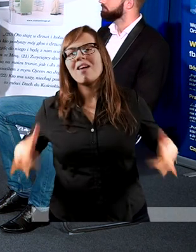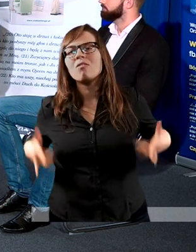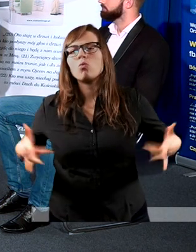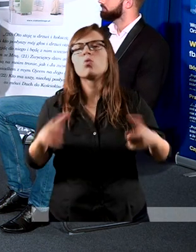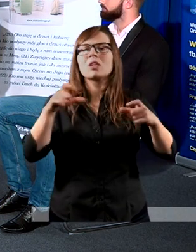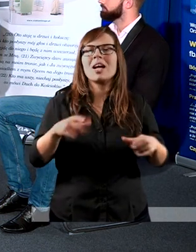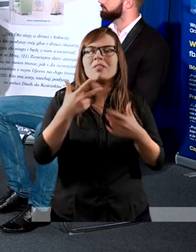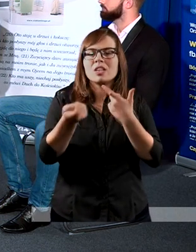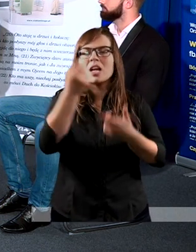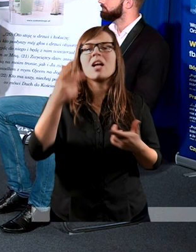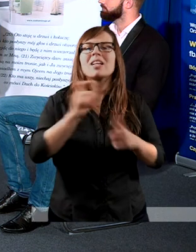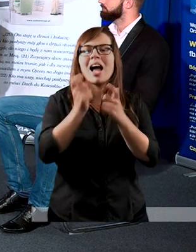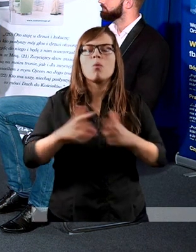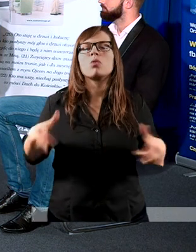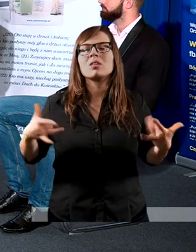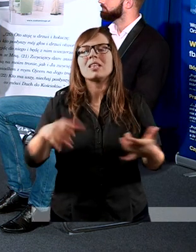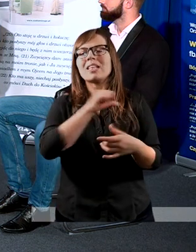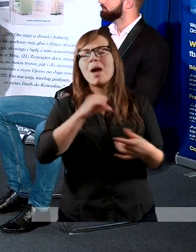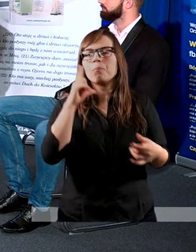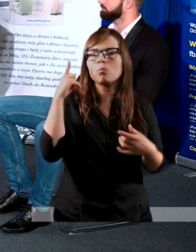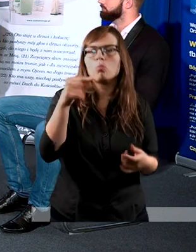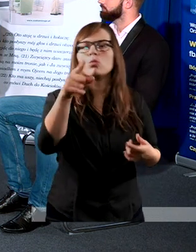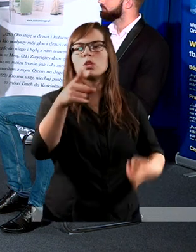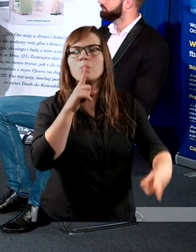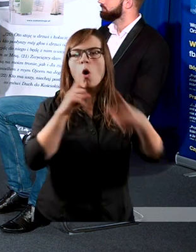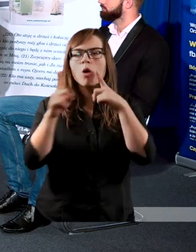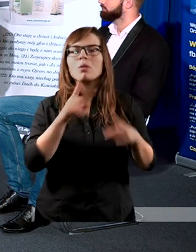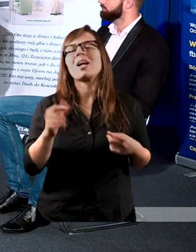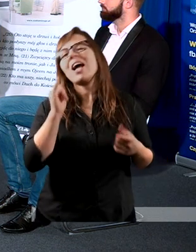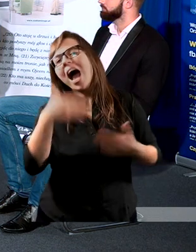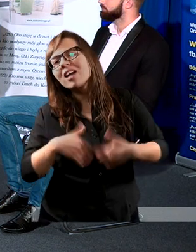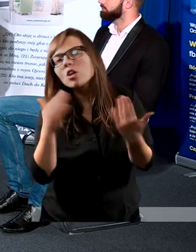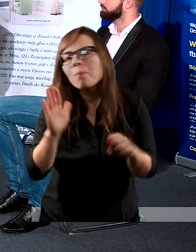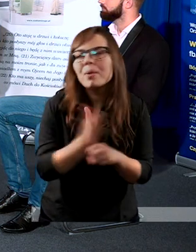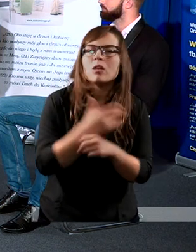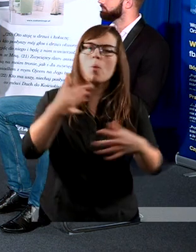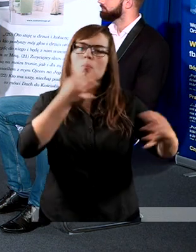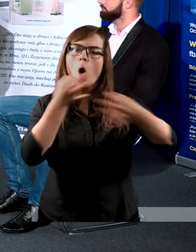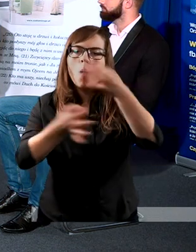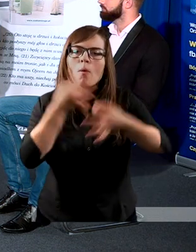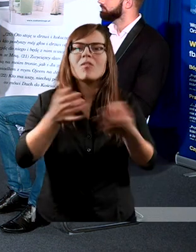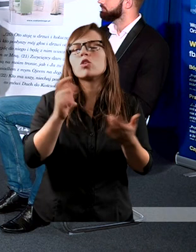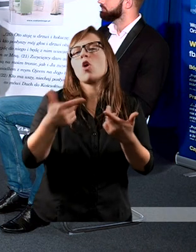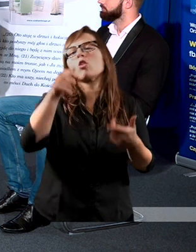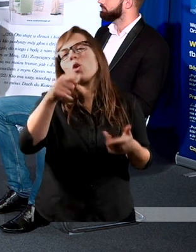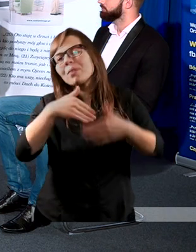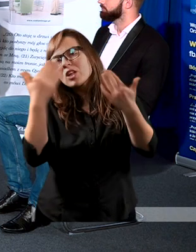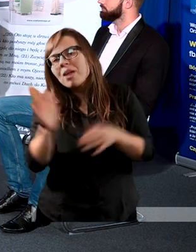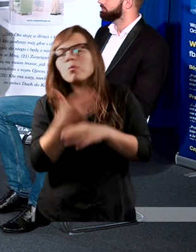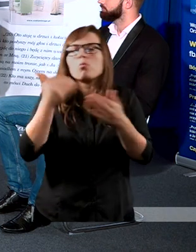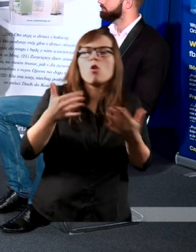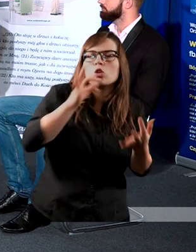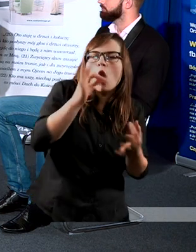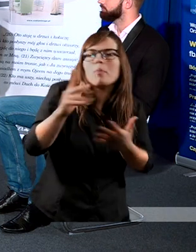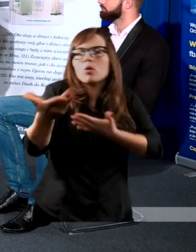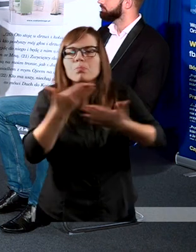ona siedzi sama. Prawie cały dzień w domu sama i pójść i z nią porozmawiać. Jaki dzień minął, poopowiadać, jak tobie minął dzień, może ją